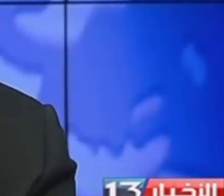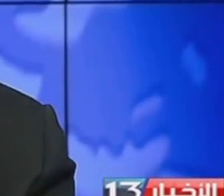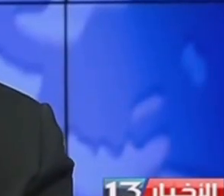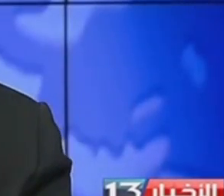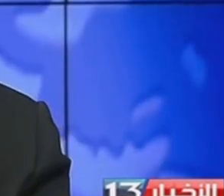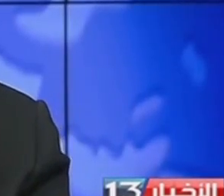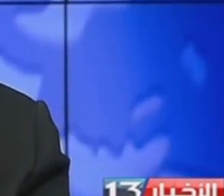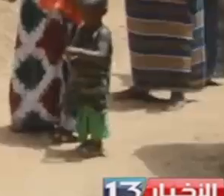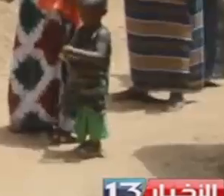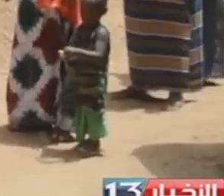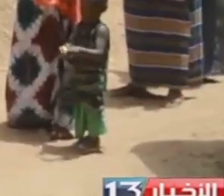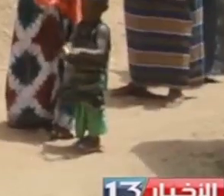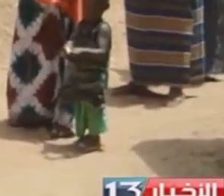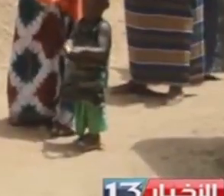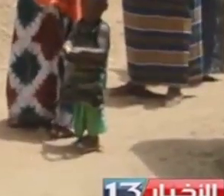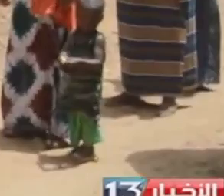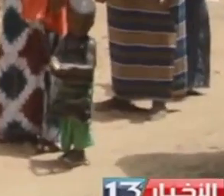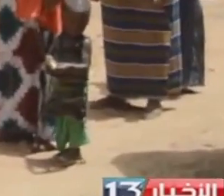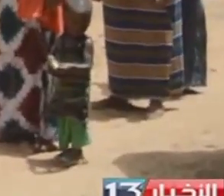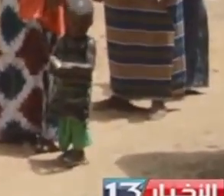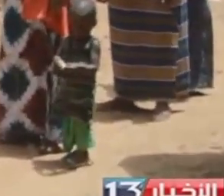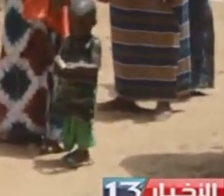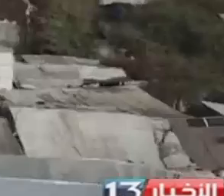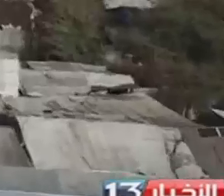جراء تراجع مستويات المعيشة في العالم.